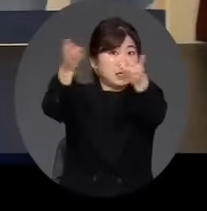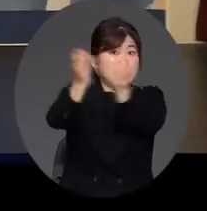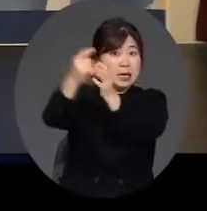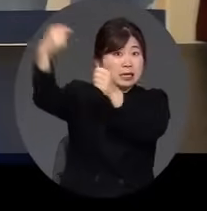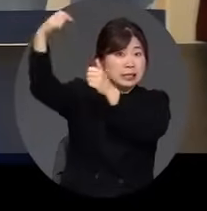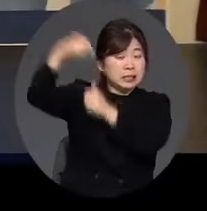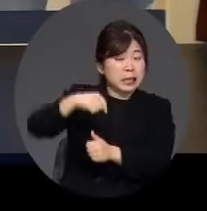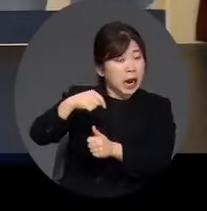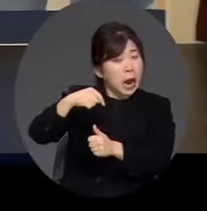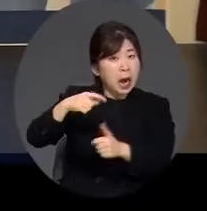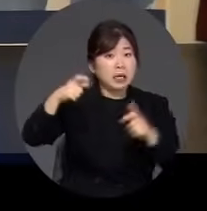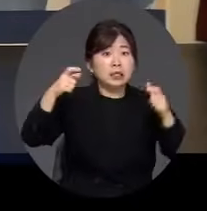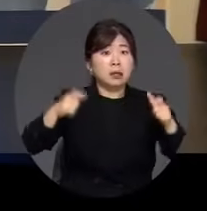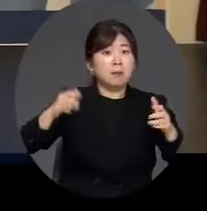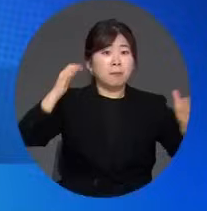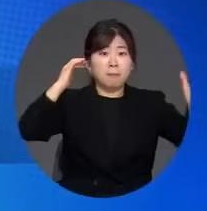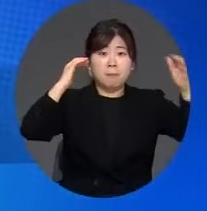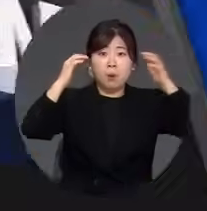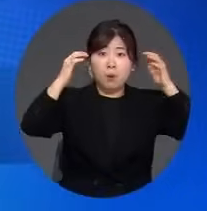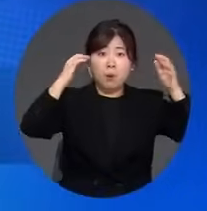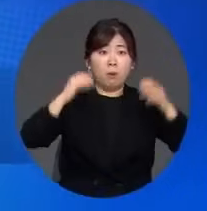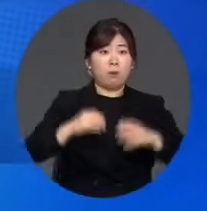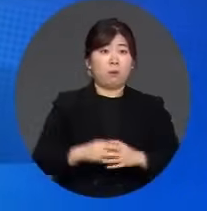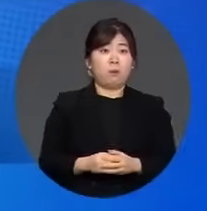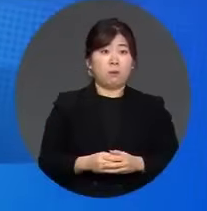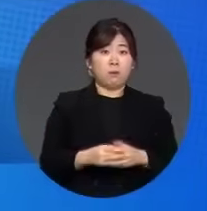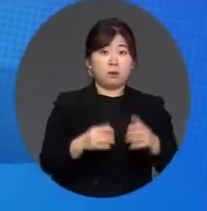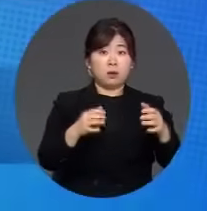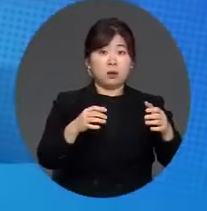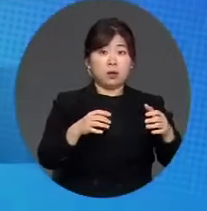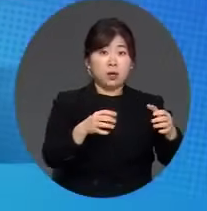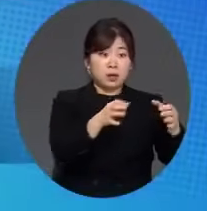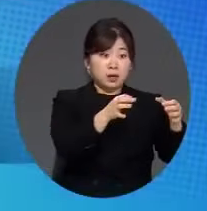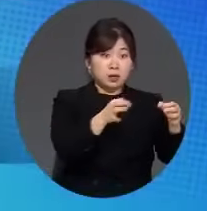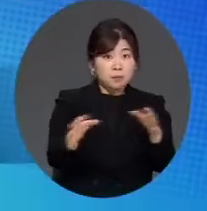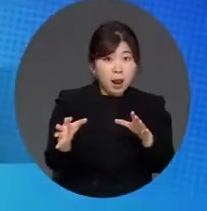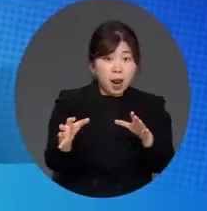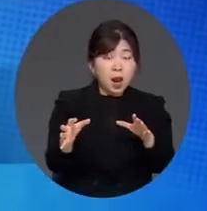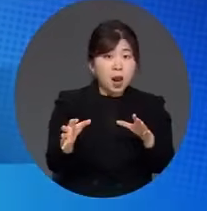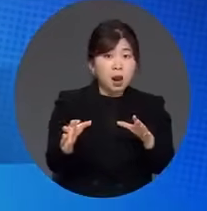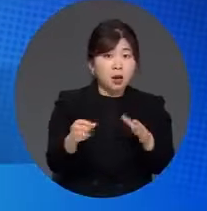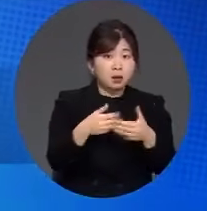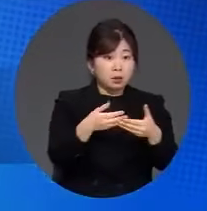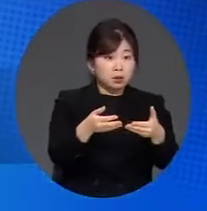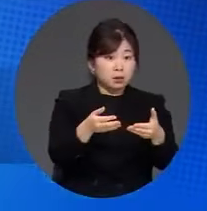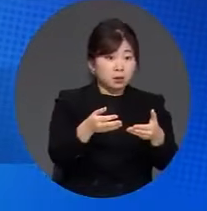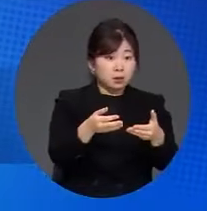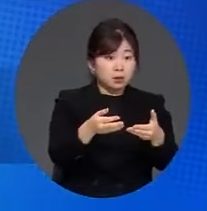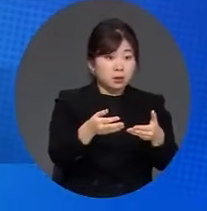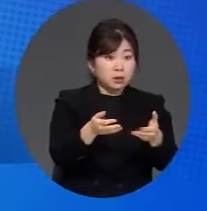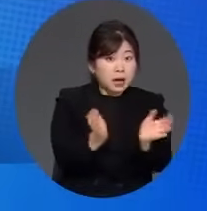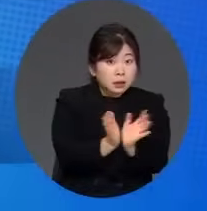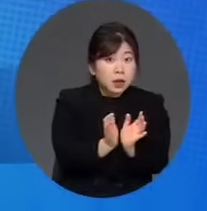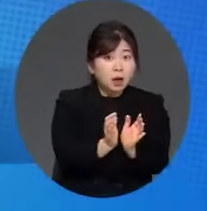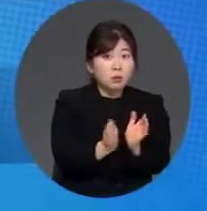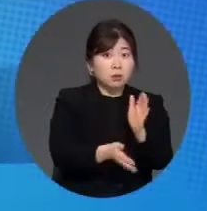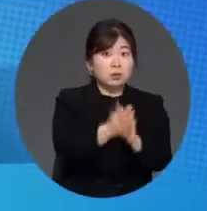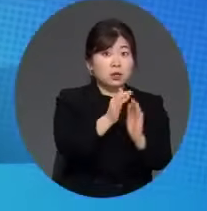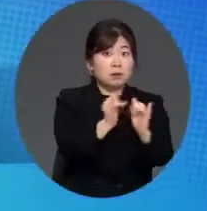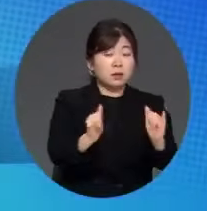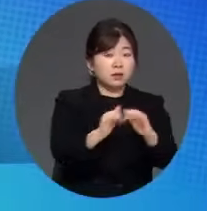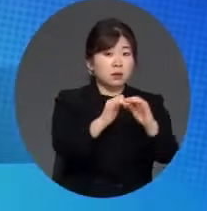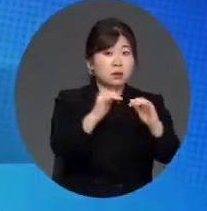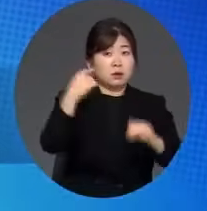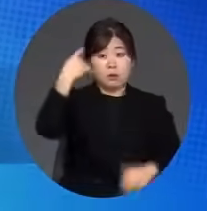없는 혼란에 빠뜨리고 있습니다. 김해 지역의 당원들뿐만 아니고 김해 시민들의 자존심을 상당히